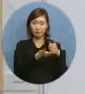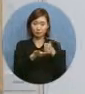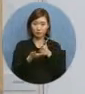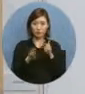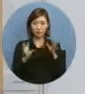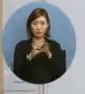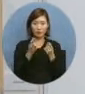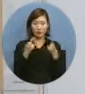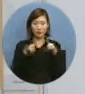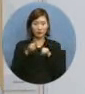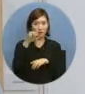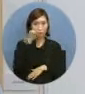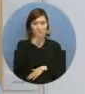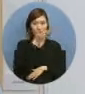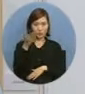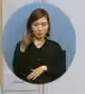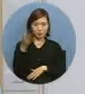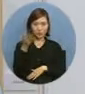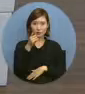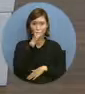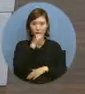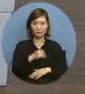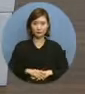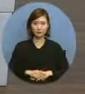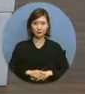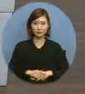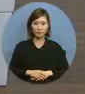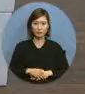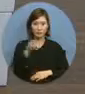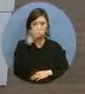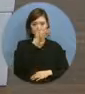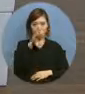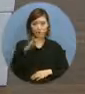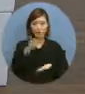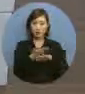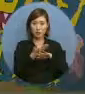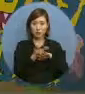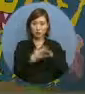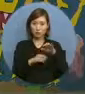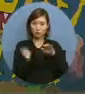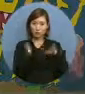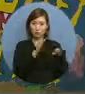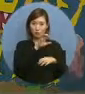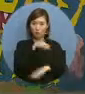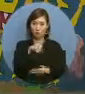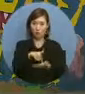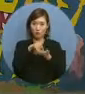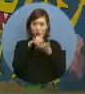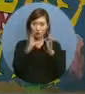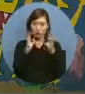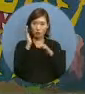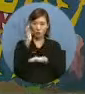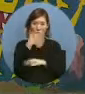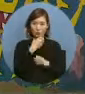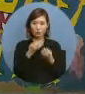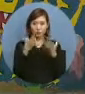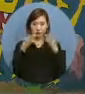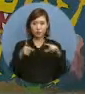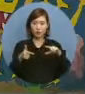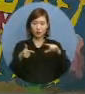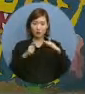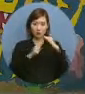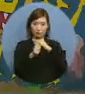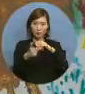해서 같이 전시를 같이 하기도 하고요. 전시장의 다른 한편에선 광진구 동화축제의 대표